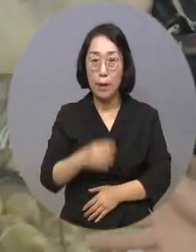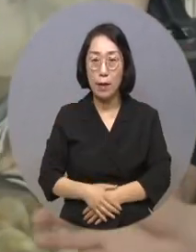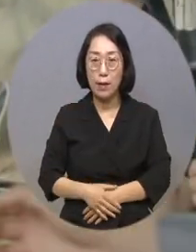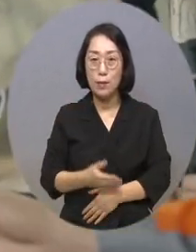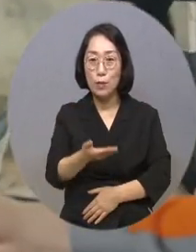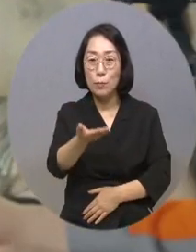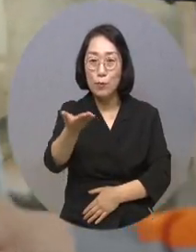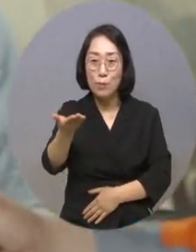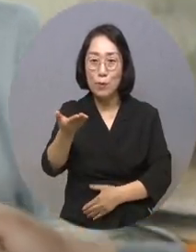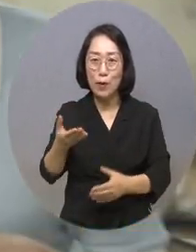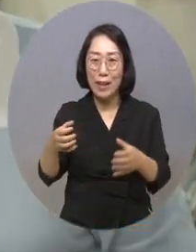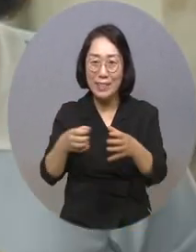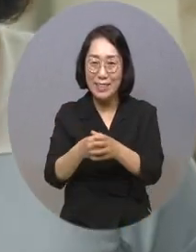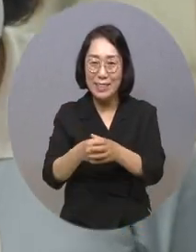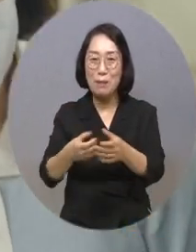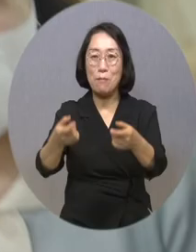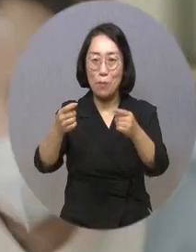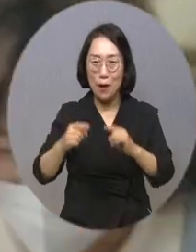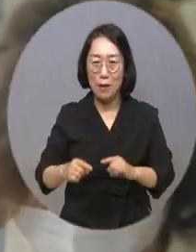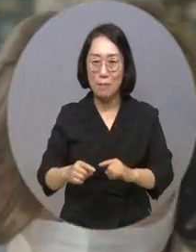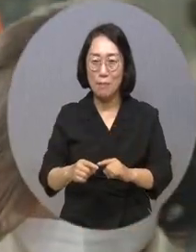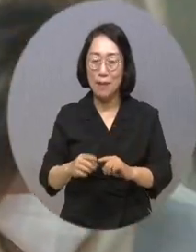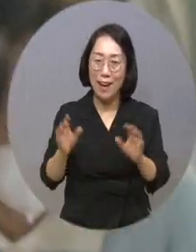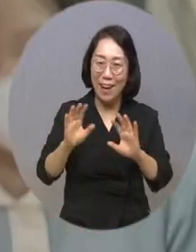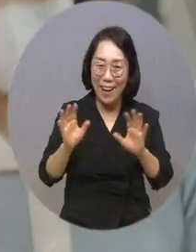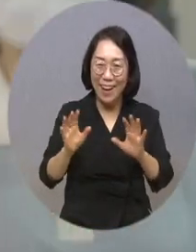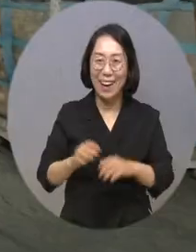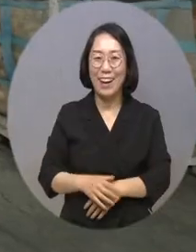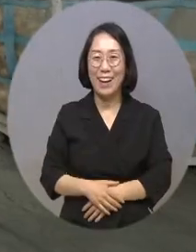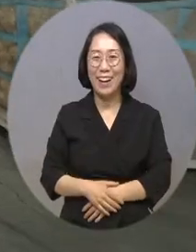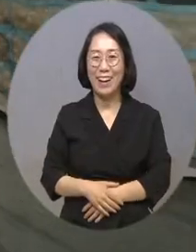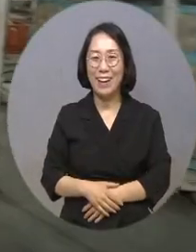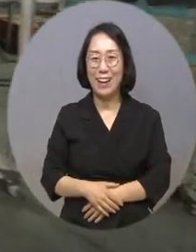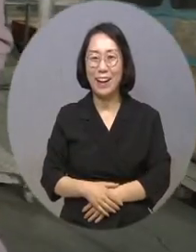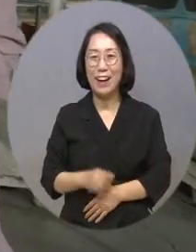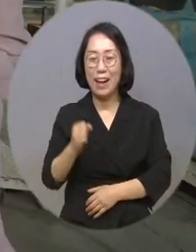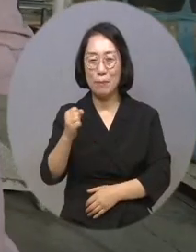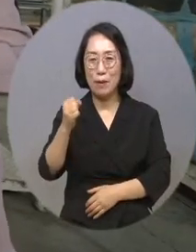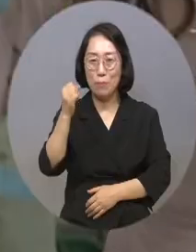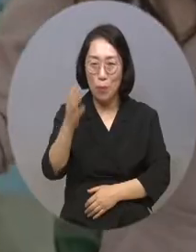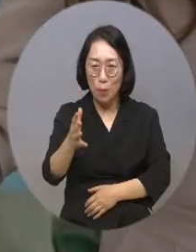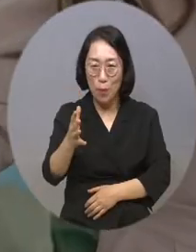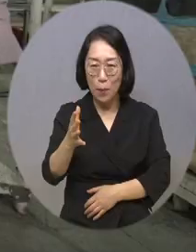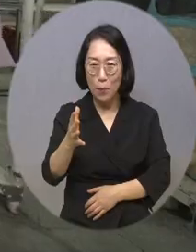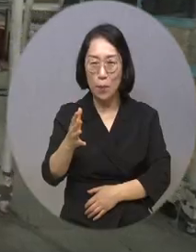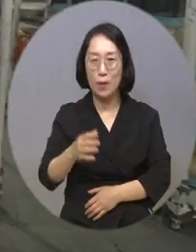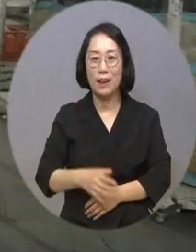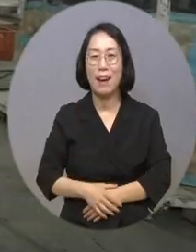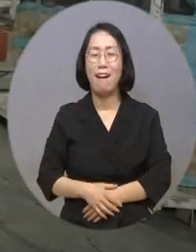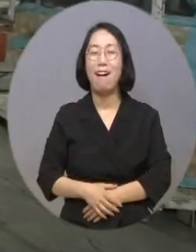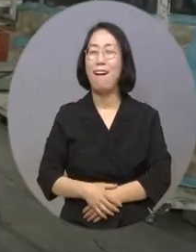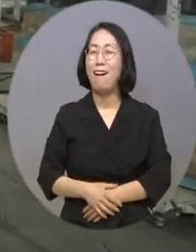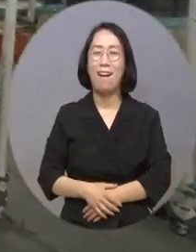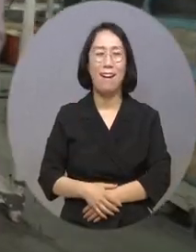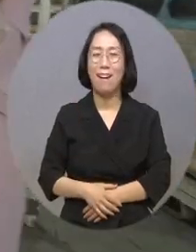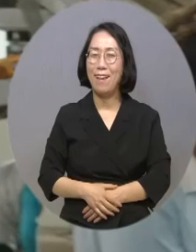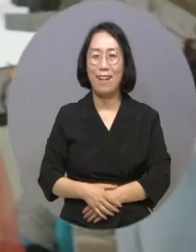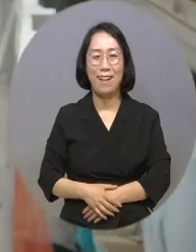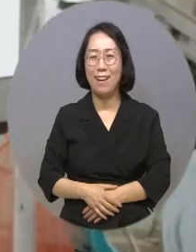함께 가위바위보 성찰해 주시면 되겠습니다. 왜 그러십니까? 안 내면 진 거 가위바위보. 아!